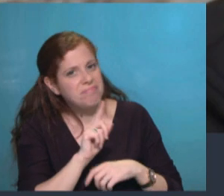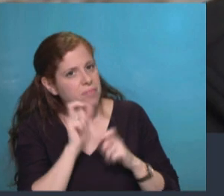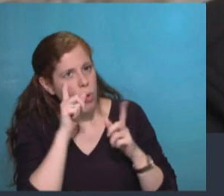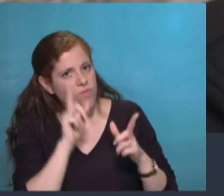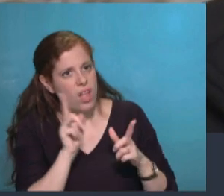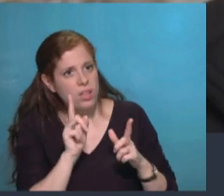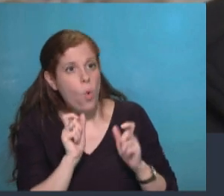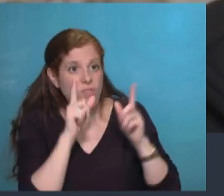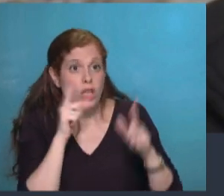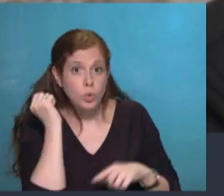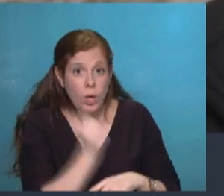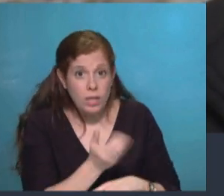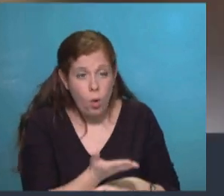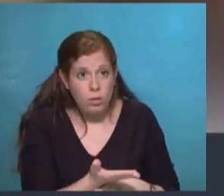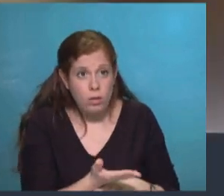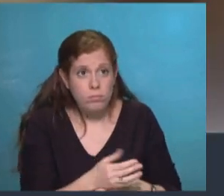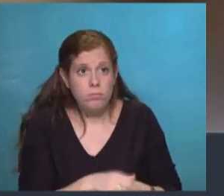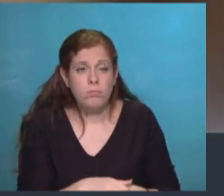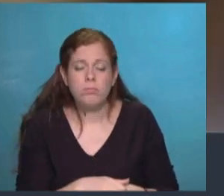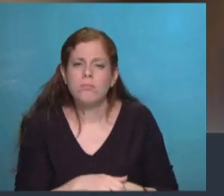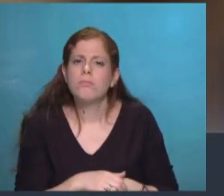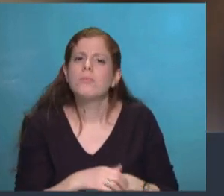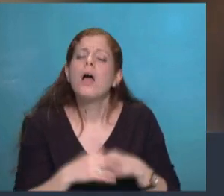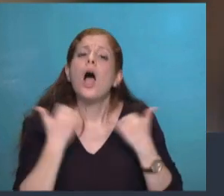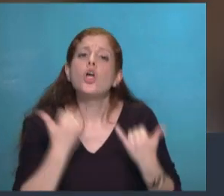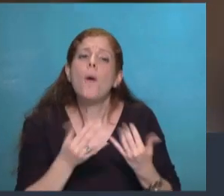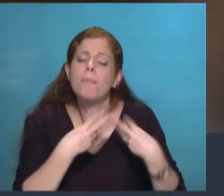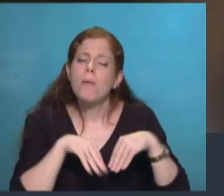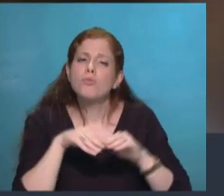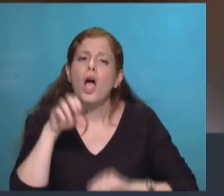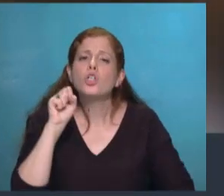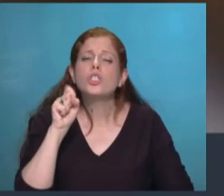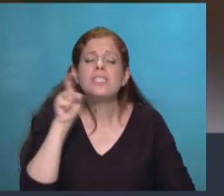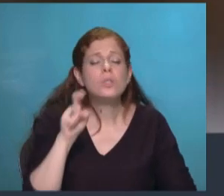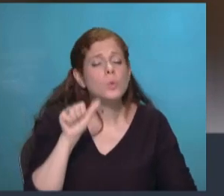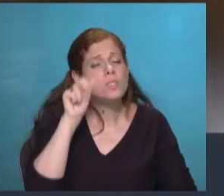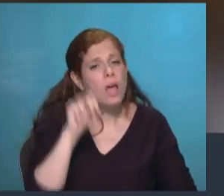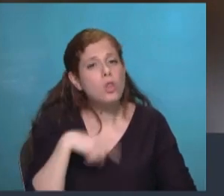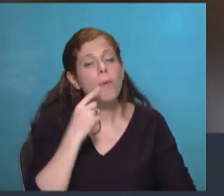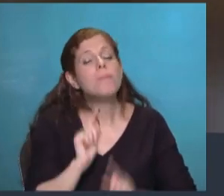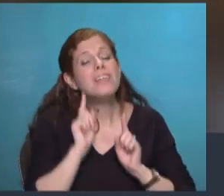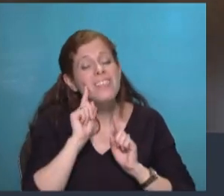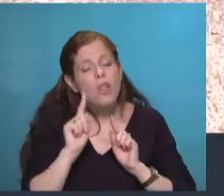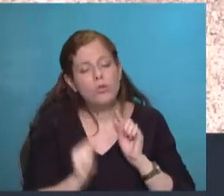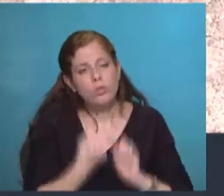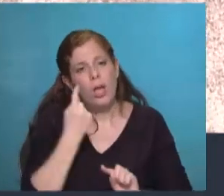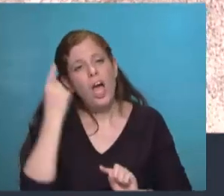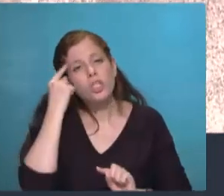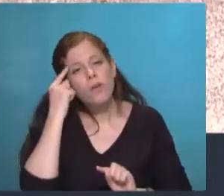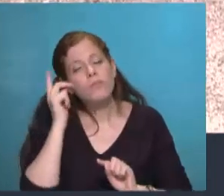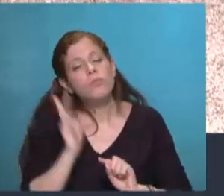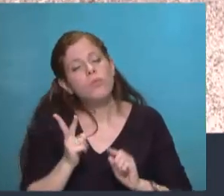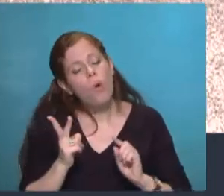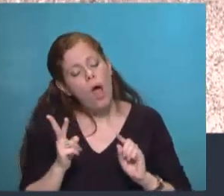שהוא רצח אותה. היום אומרים בני משפחתה של סוזן, ידענו על המתרחש וחשבנו שנצליח להשכין